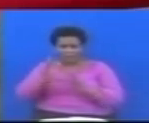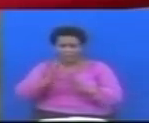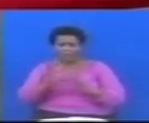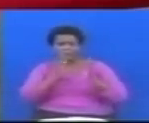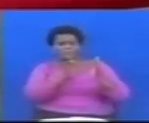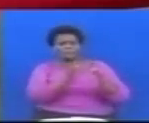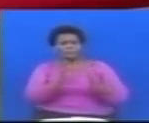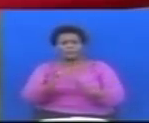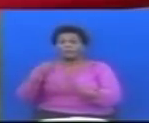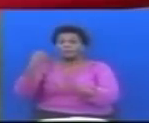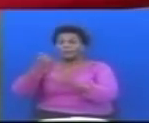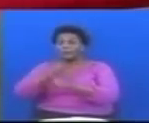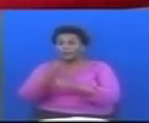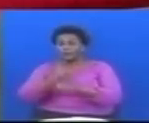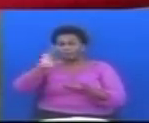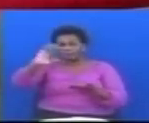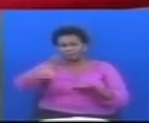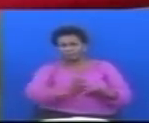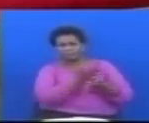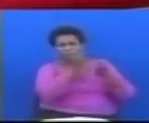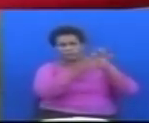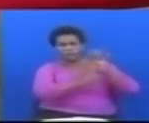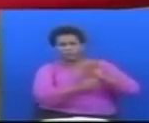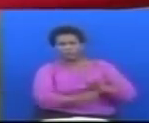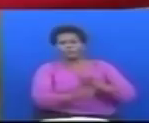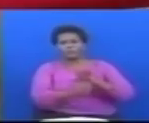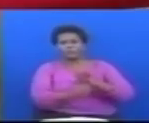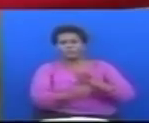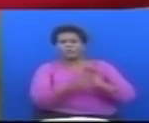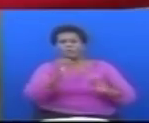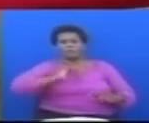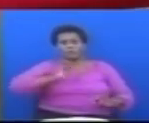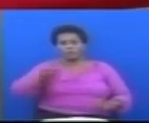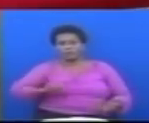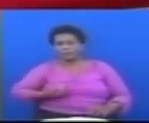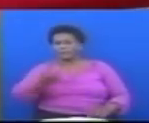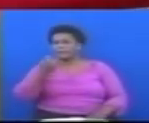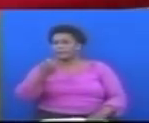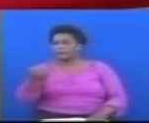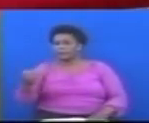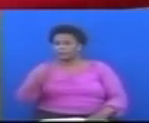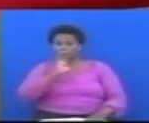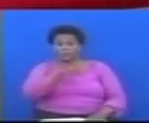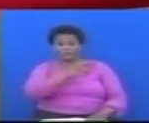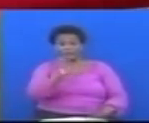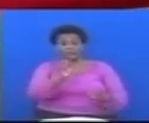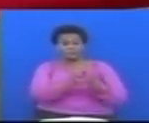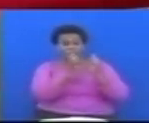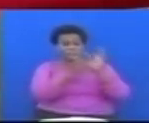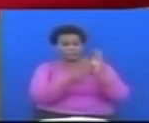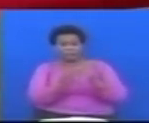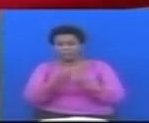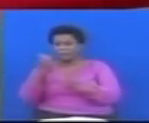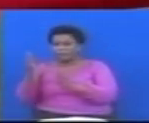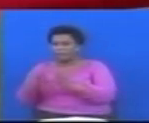wa taifa wa kutokomeza ukatili dhidi ya wanawake na watoto wa mwaka 2017-18 ambao unaisha